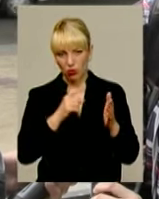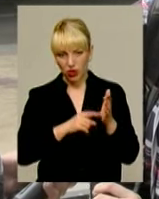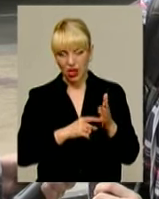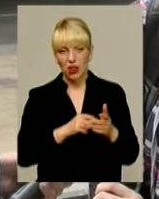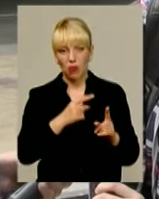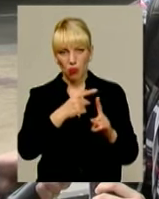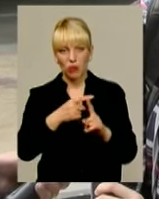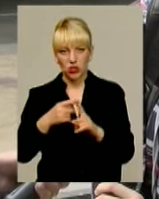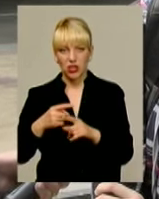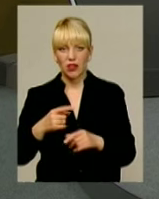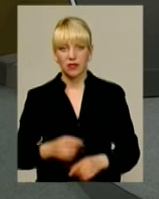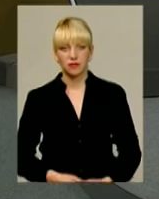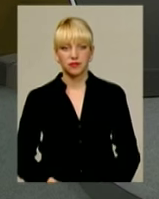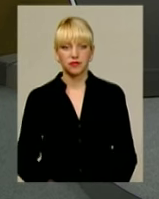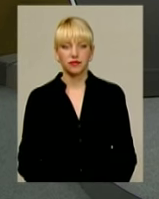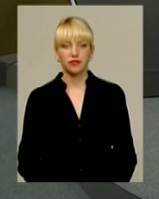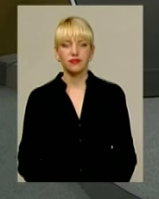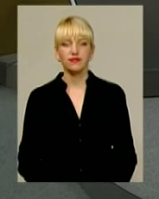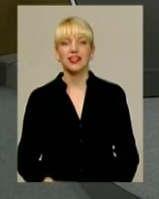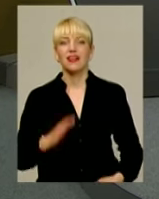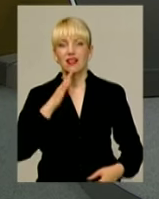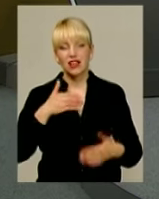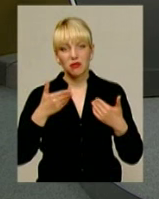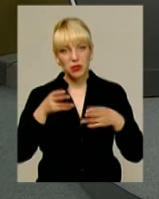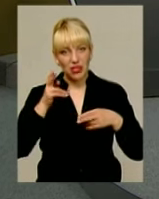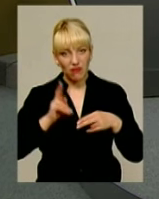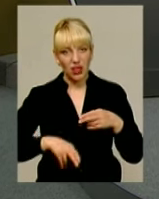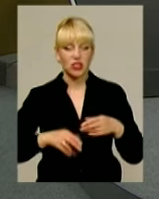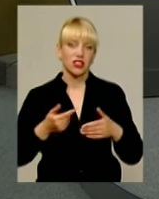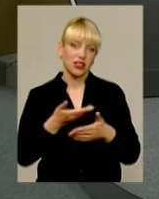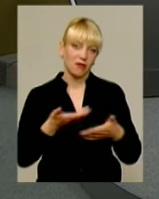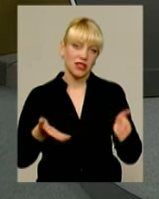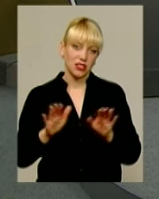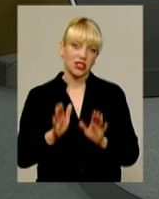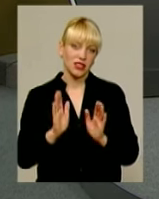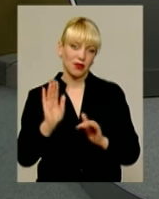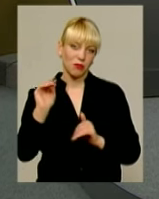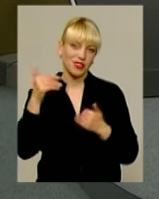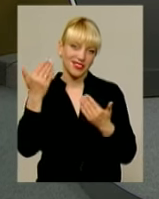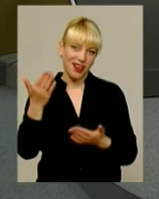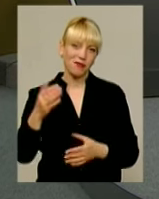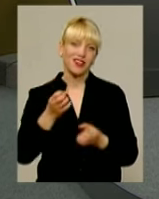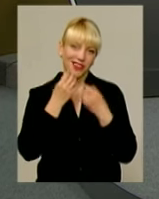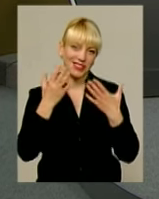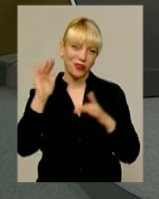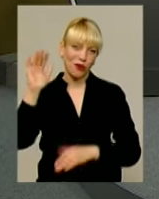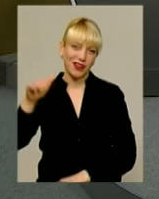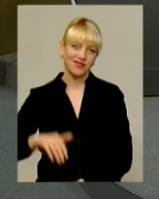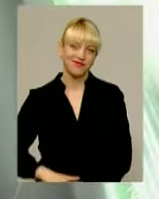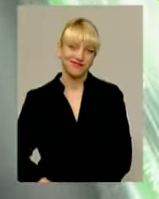мішені пару разів. Наш випуск завершено. І нам залишилося лише попрощатися з вами. На все добре.